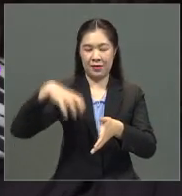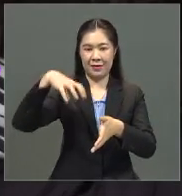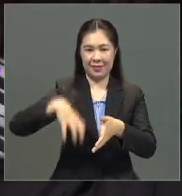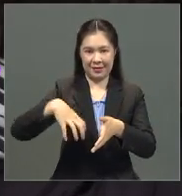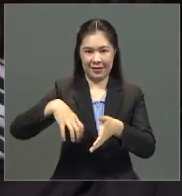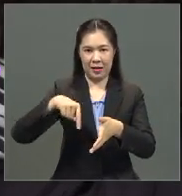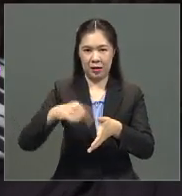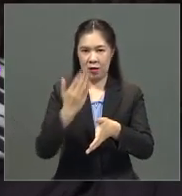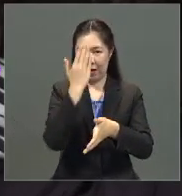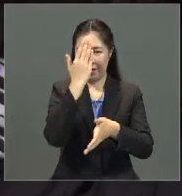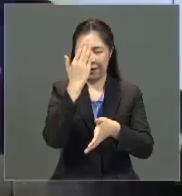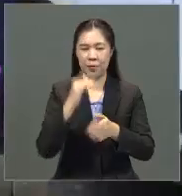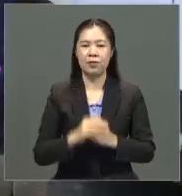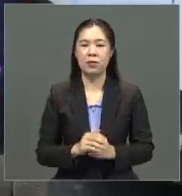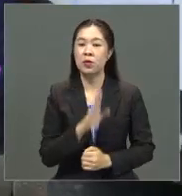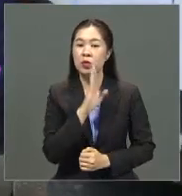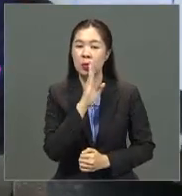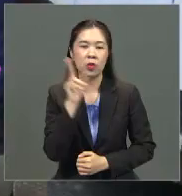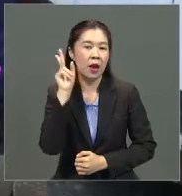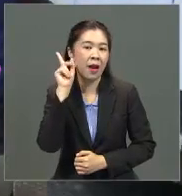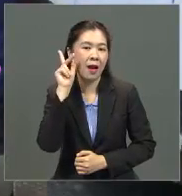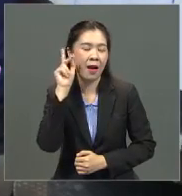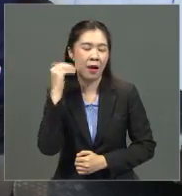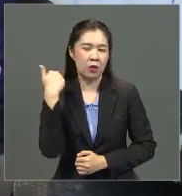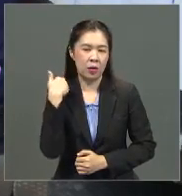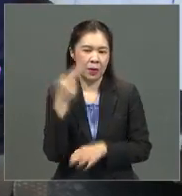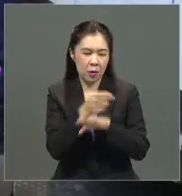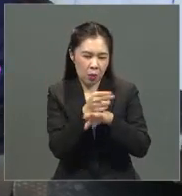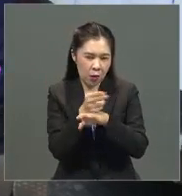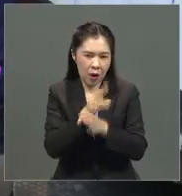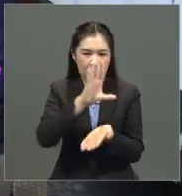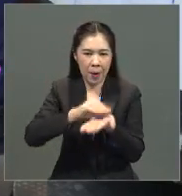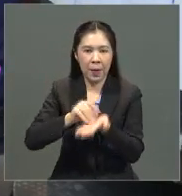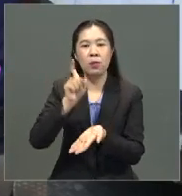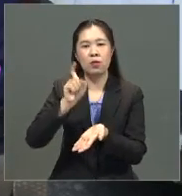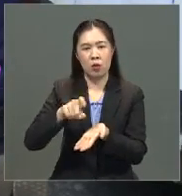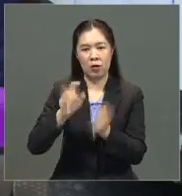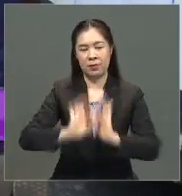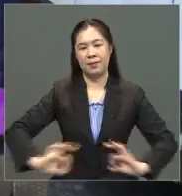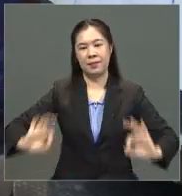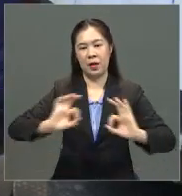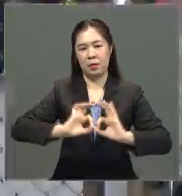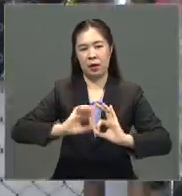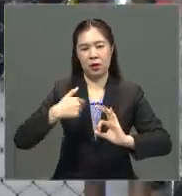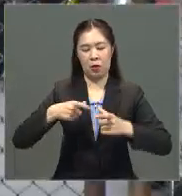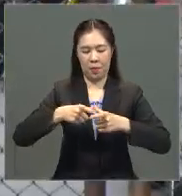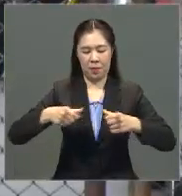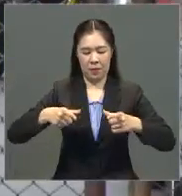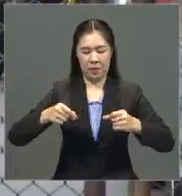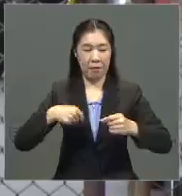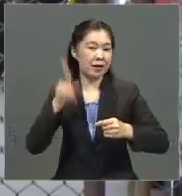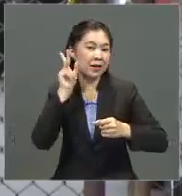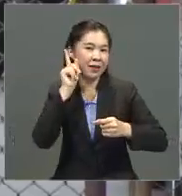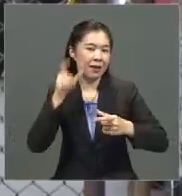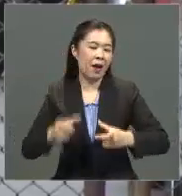สำหรับสื่อมวลชนเองถ้าเกิดจะเข้าไปทำข่าวในพื้นที่ของสารนะฮะก็ต้องมีบัตรผู้สื่อข่าวที่ออกโดยกรมประชาสัมพันธ์หรือว่าบัตร